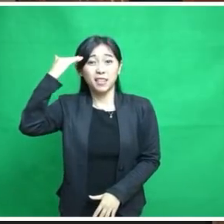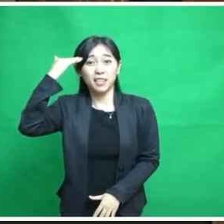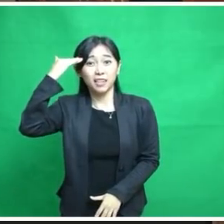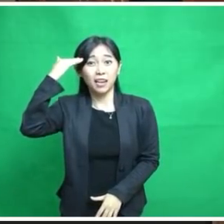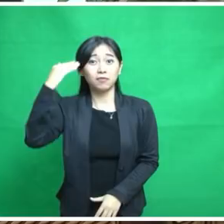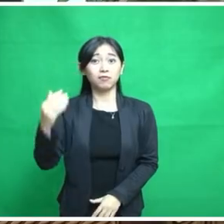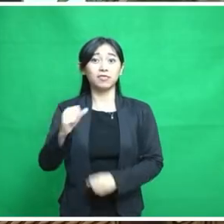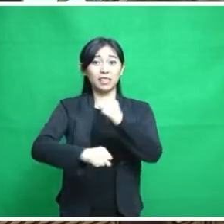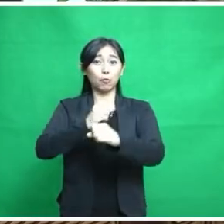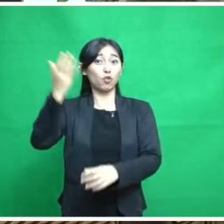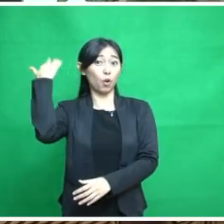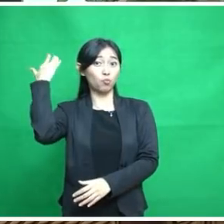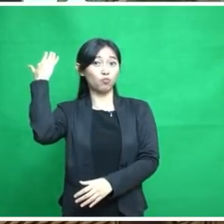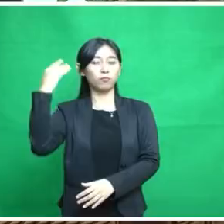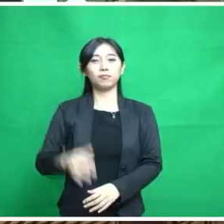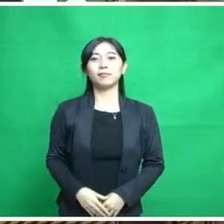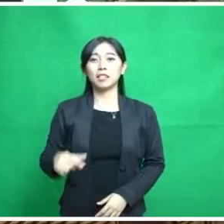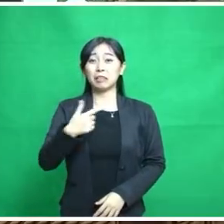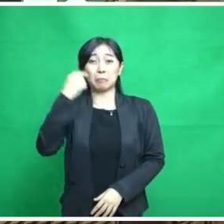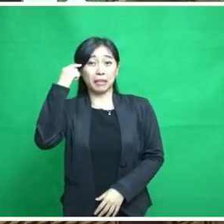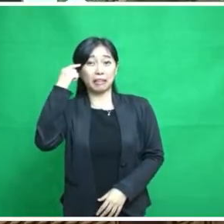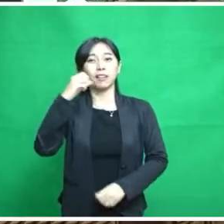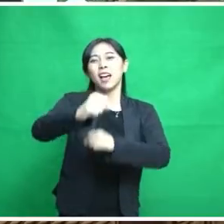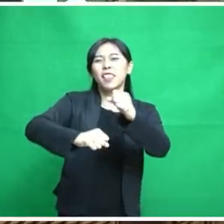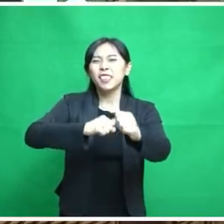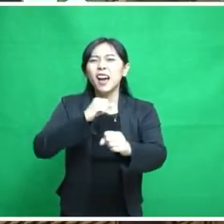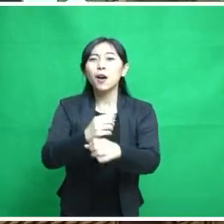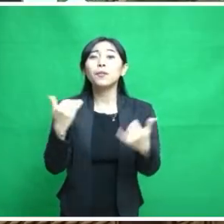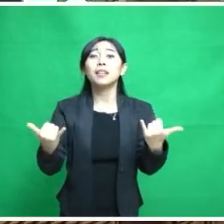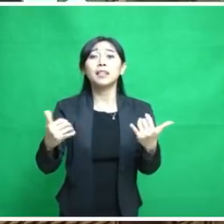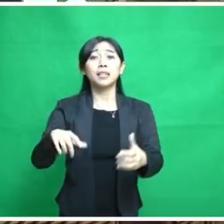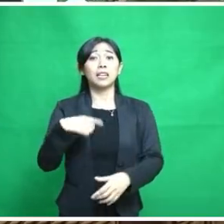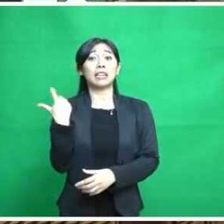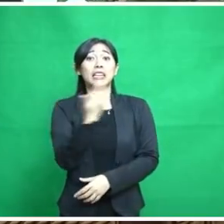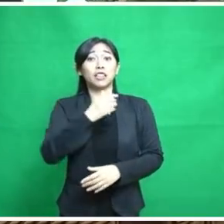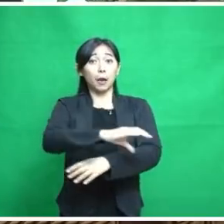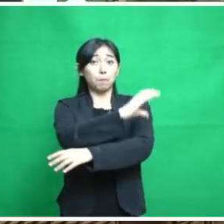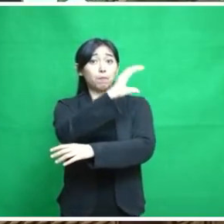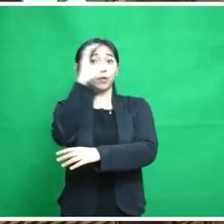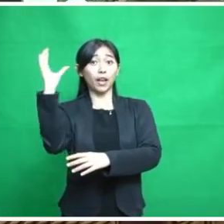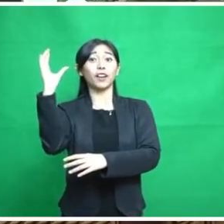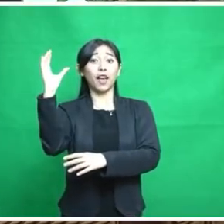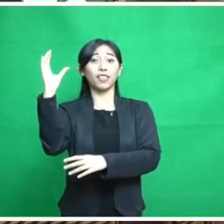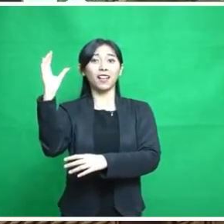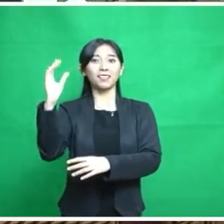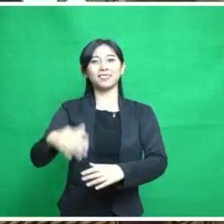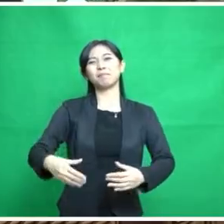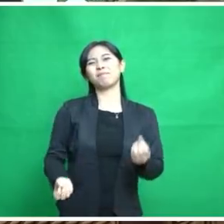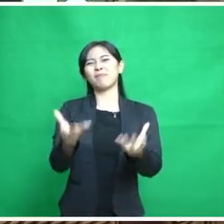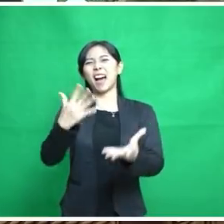setahun yang lalu bahwa tahun ini kita akan merayakan Natal dengan segala keterbatasan dan